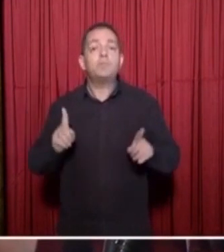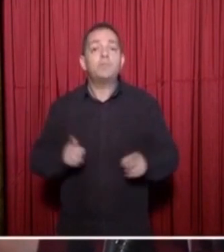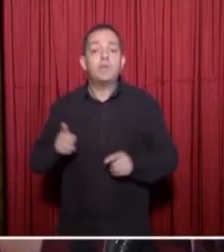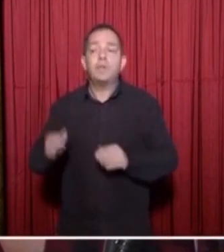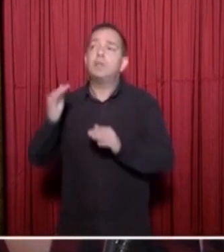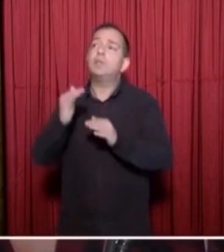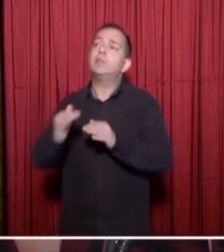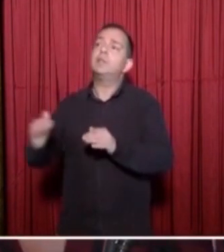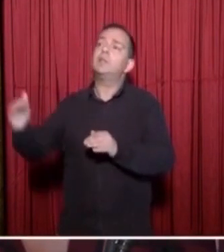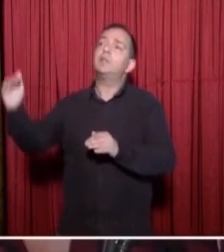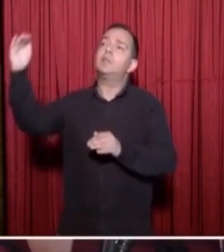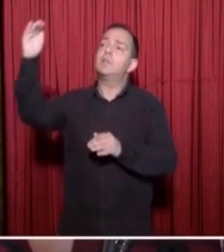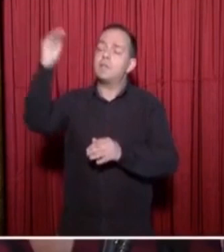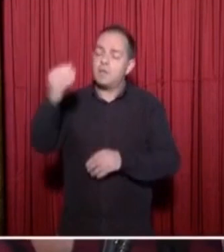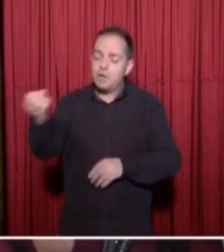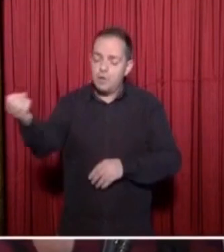ετησούμεθα.